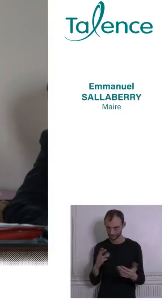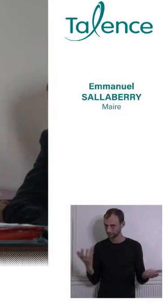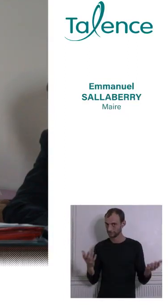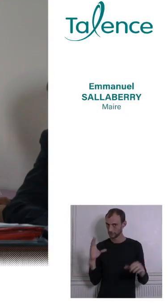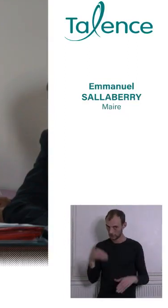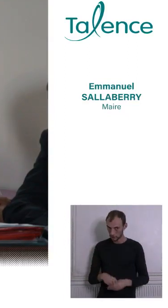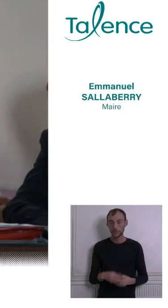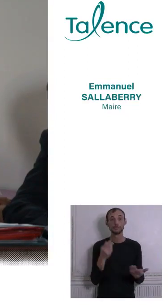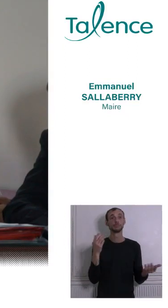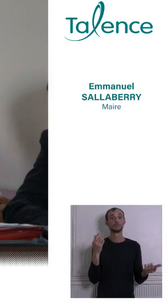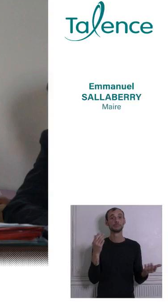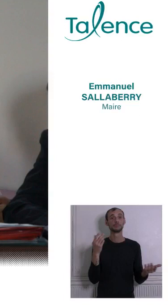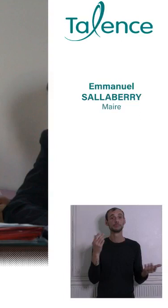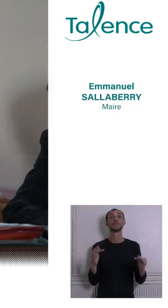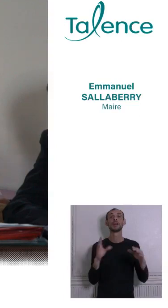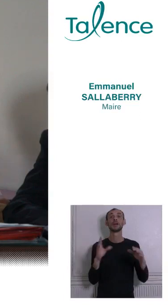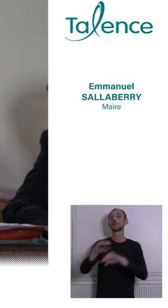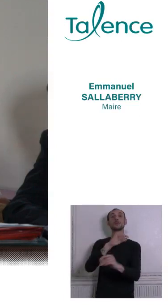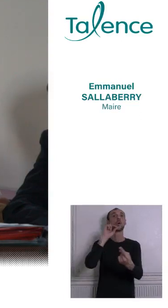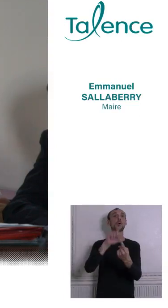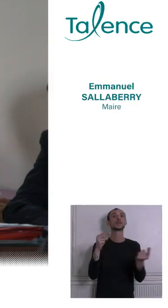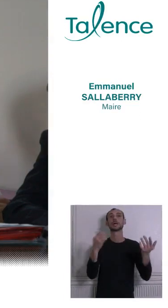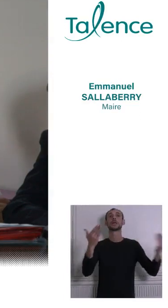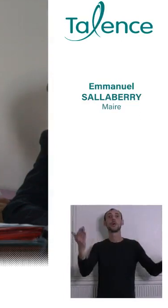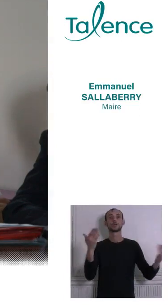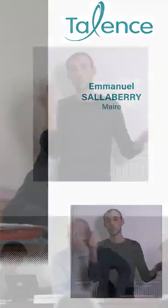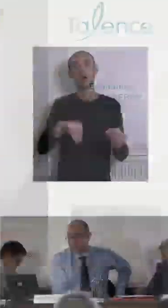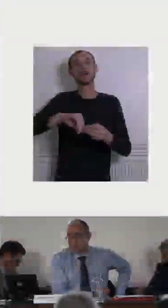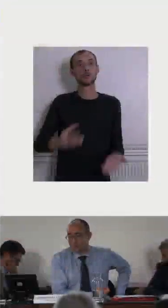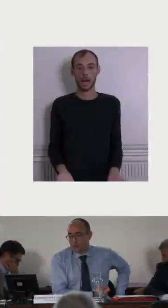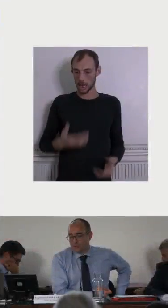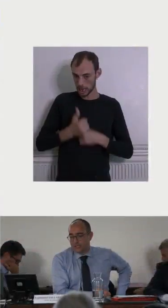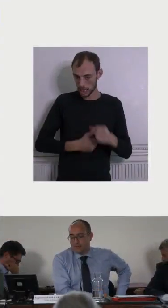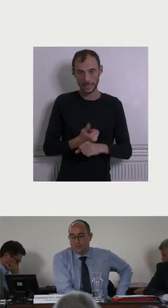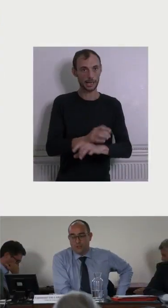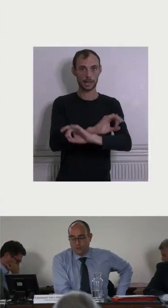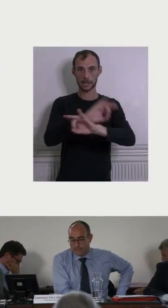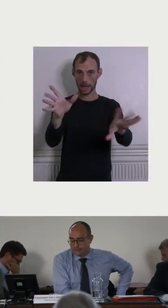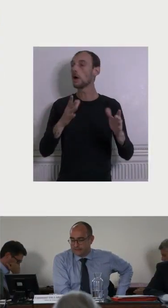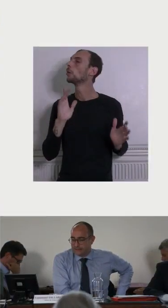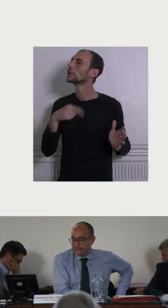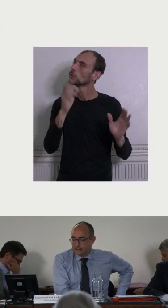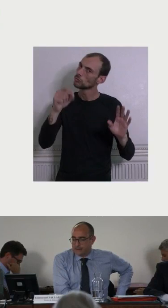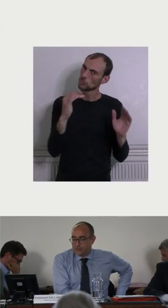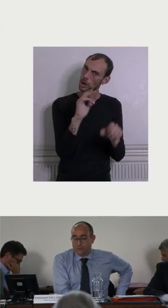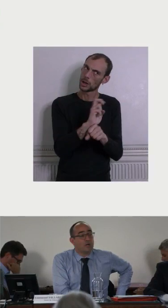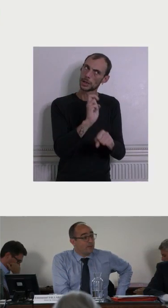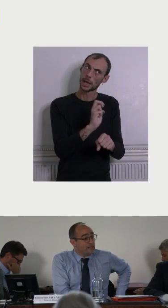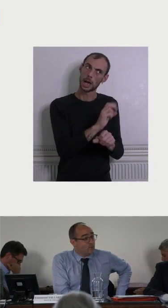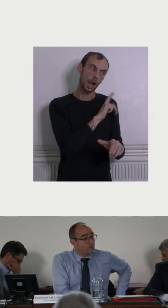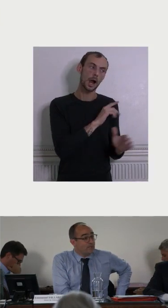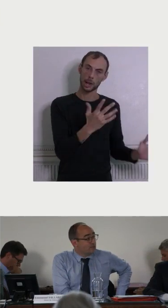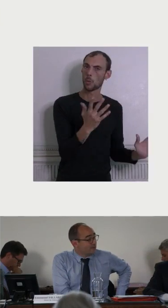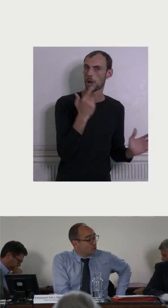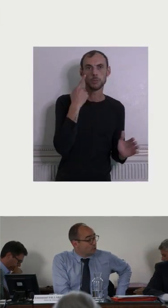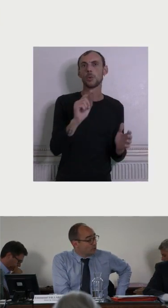fonctionnent, qui sont adaptées. Je vais reprendre l'exemple de Paul Lapi, qui a été une des écoles, par exemple, que l'on vient de refaire. Mais vous savez, Madame Rondeau porte un plan de végétalisation